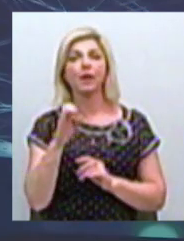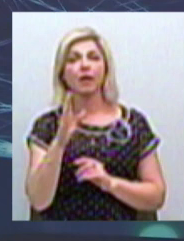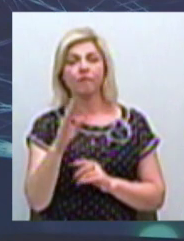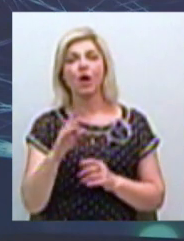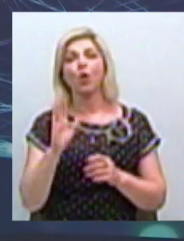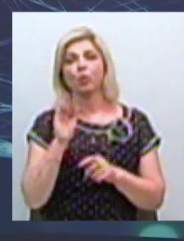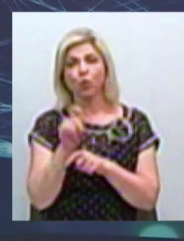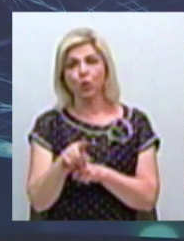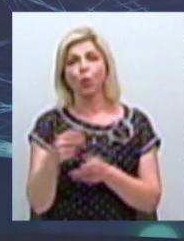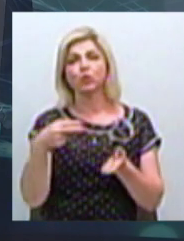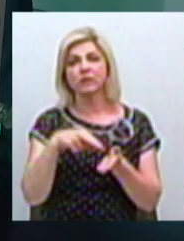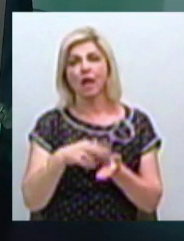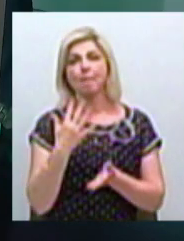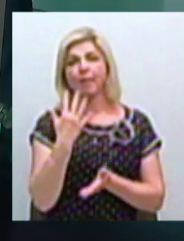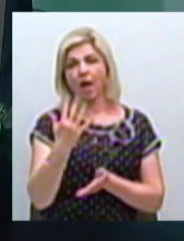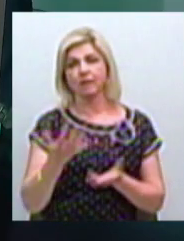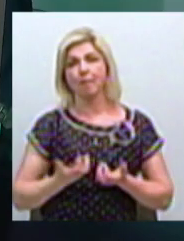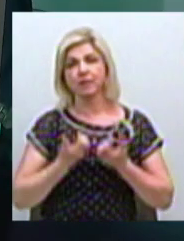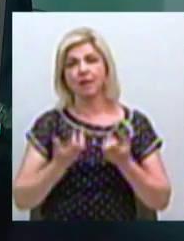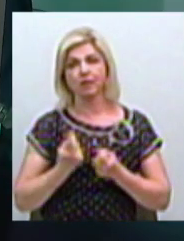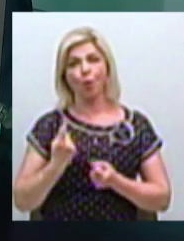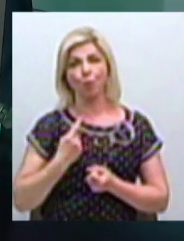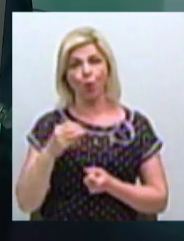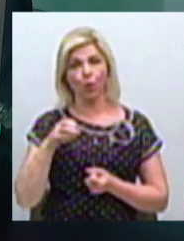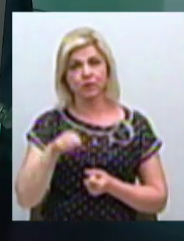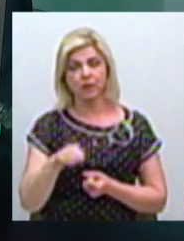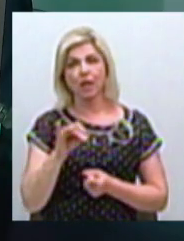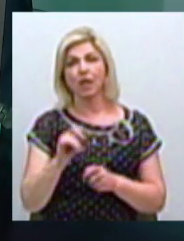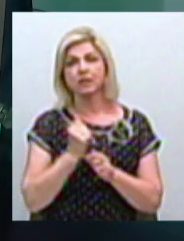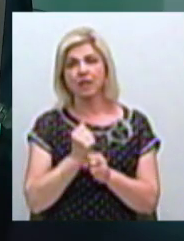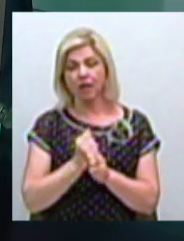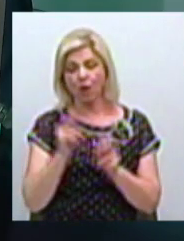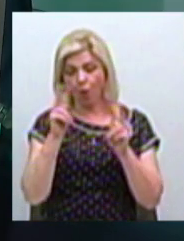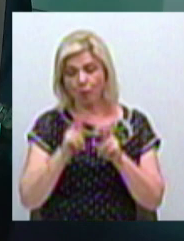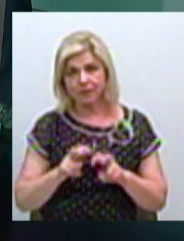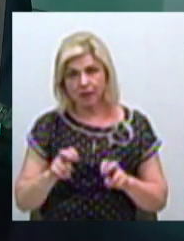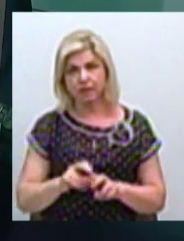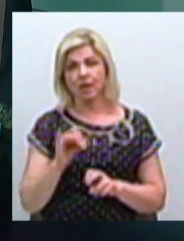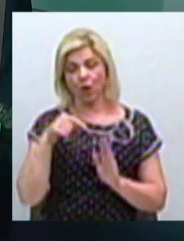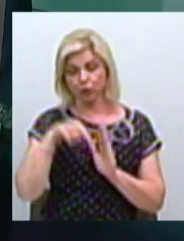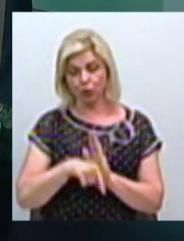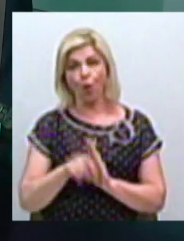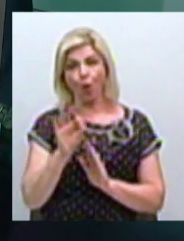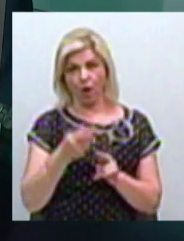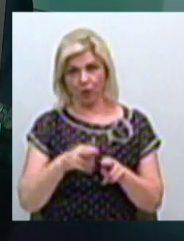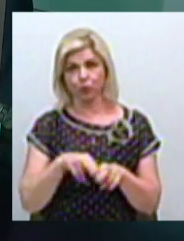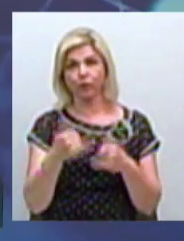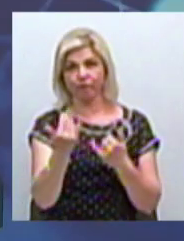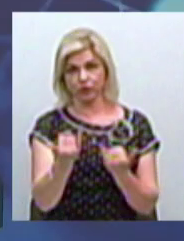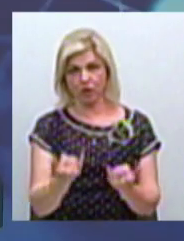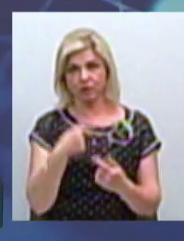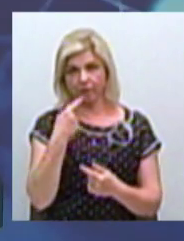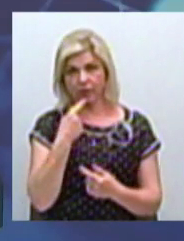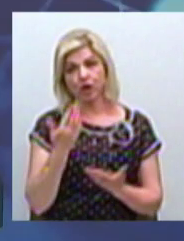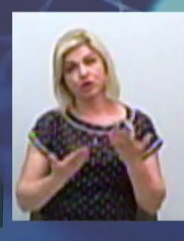встановити 5 рятувальних постів, провести обстеження водної акваторії і дна, про яку ви щойно мовили. Чи встигнете ви